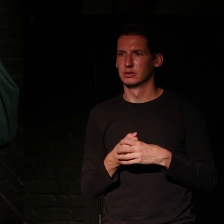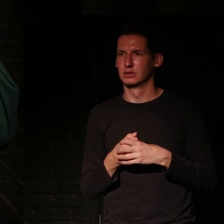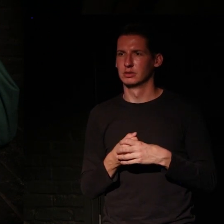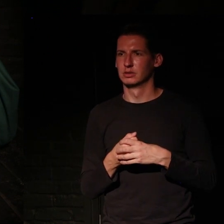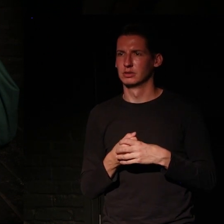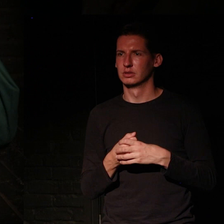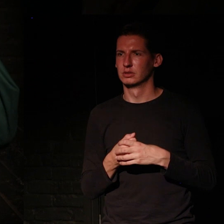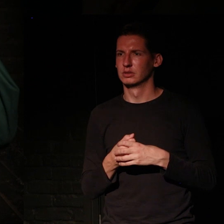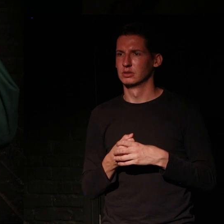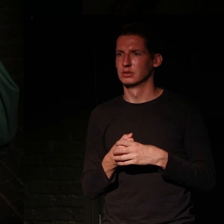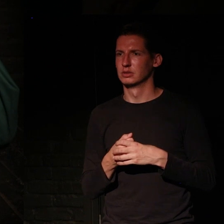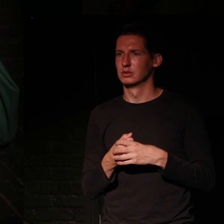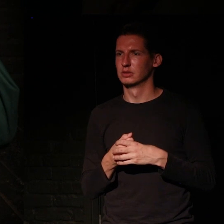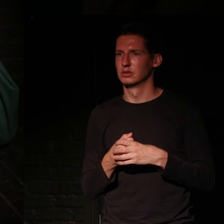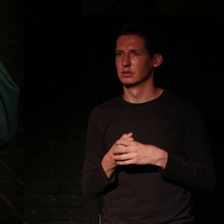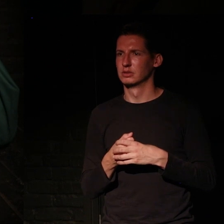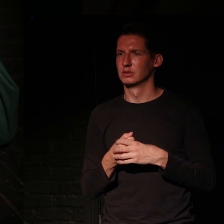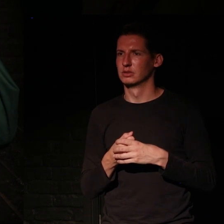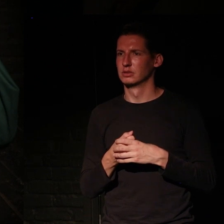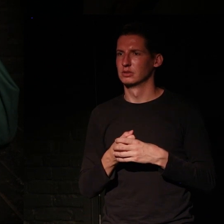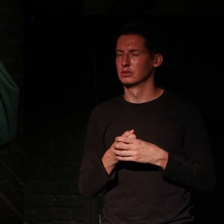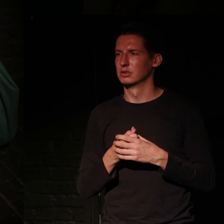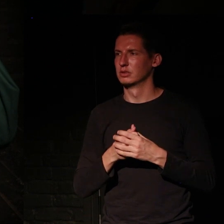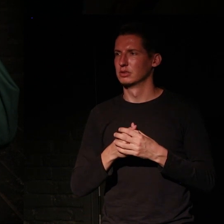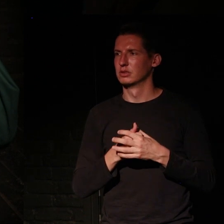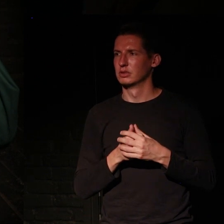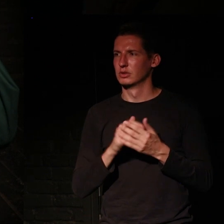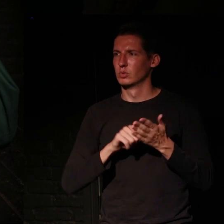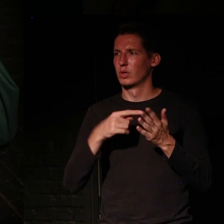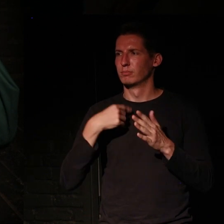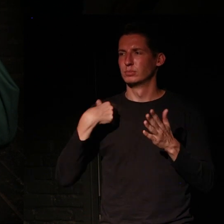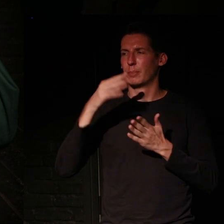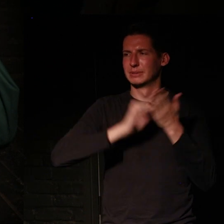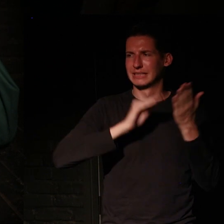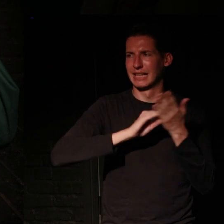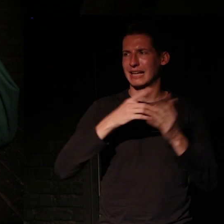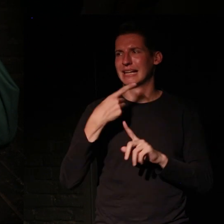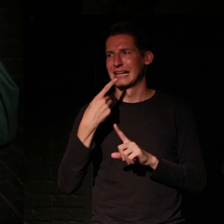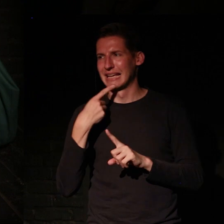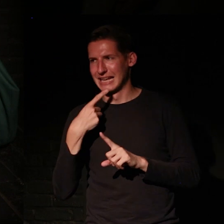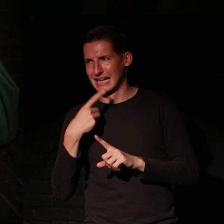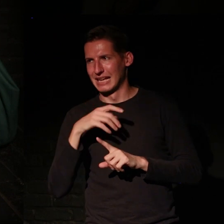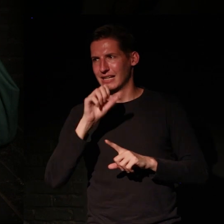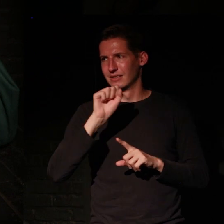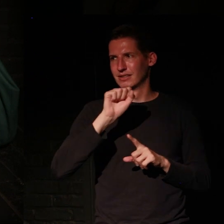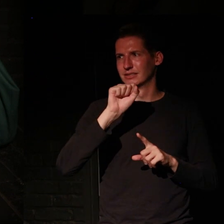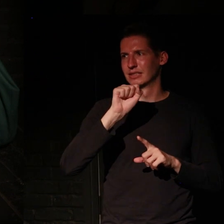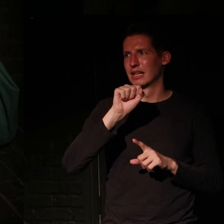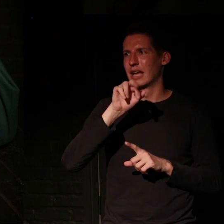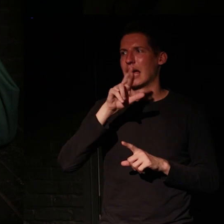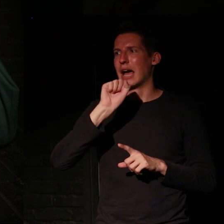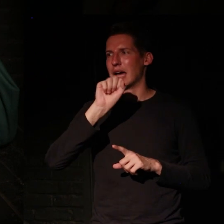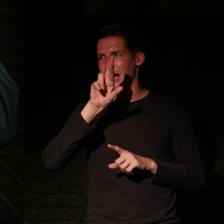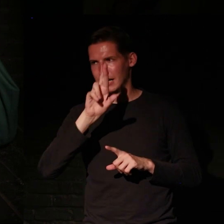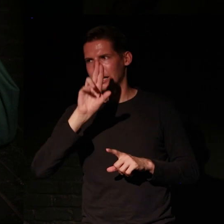pisana po aramejsku, ale przetłumaczona, zachowała się tylko wersja grecka, co już jest przekładem, zresztą na bardzo różny